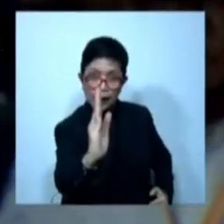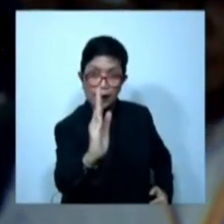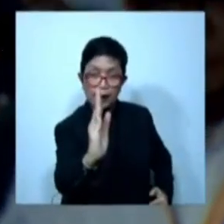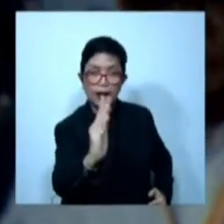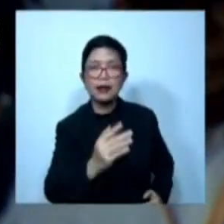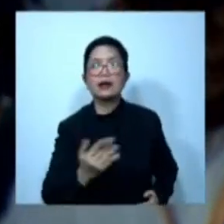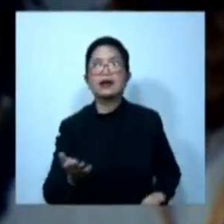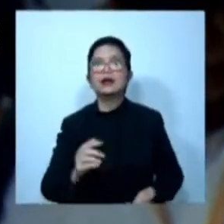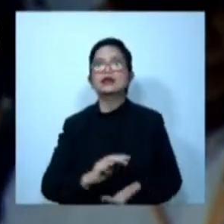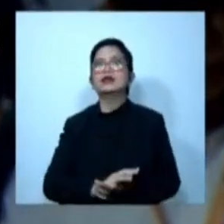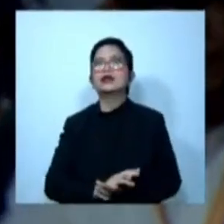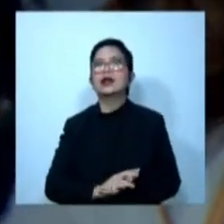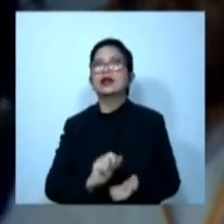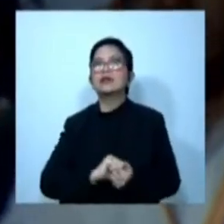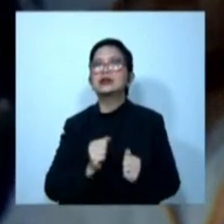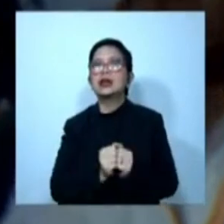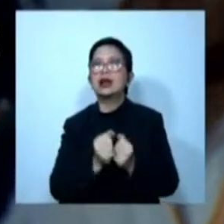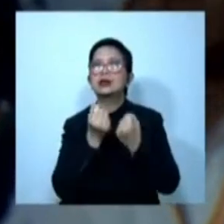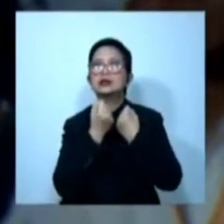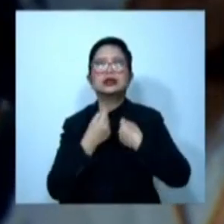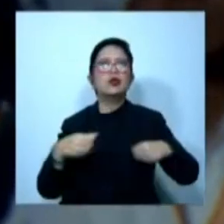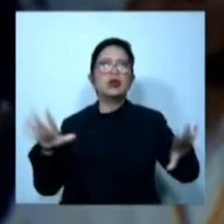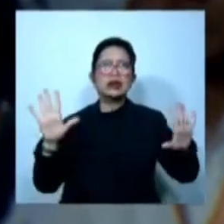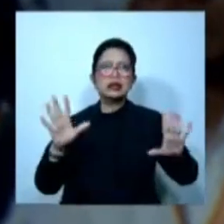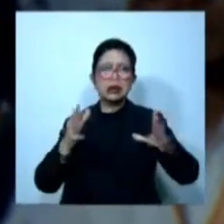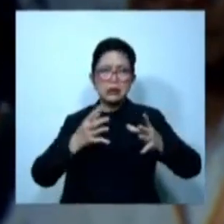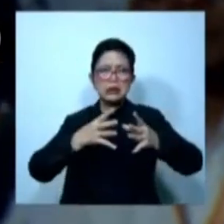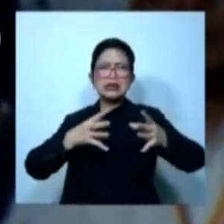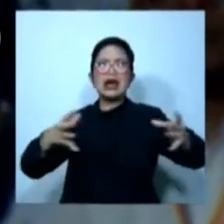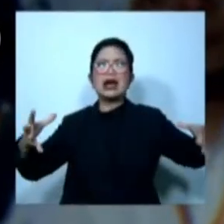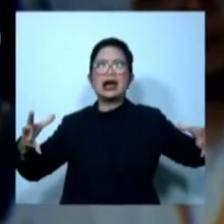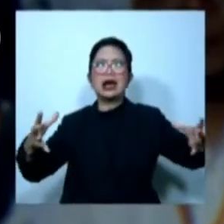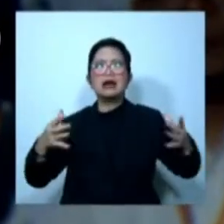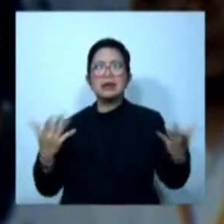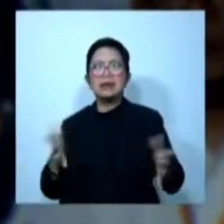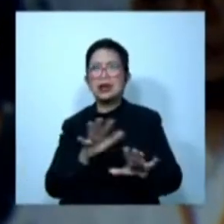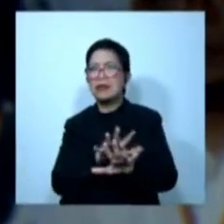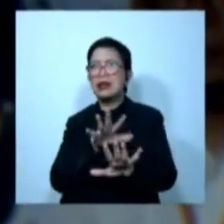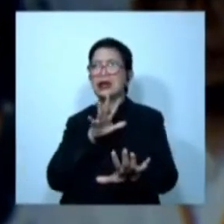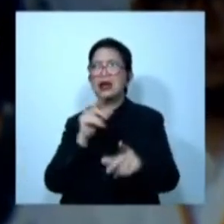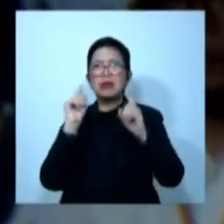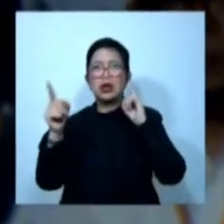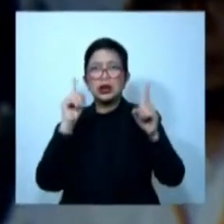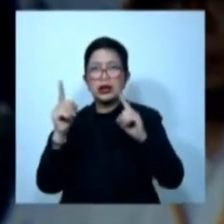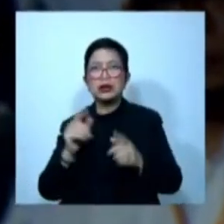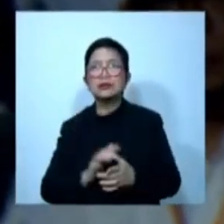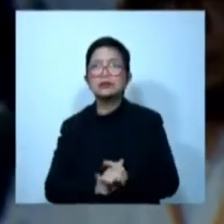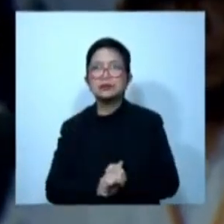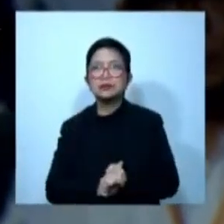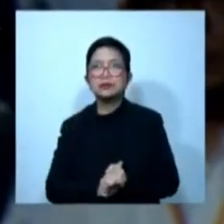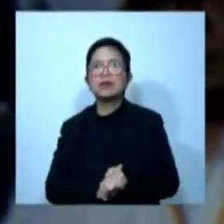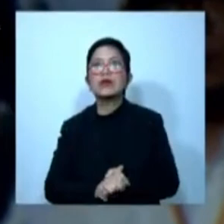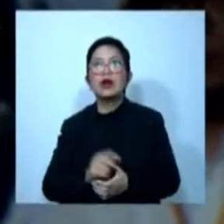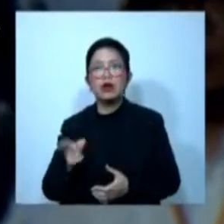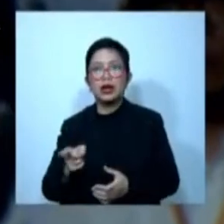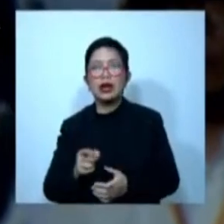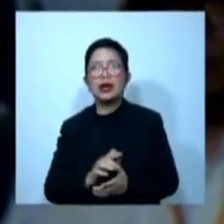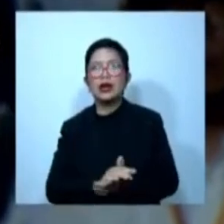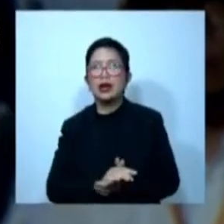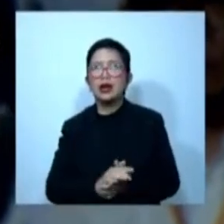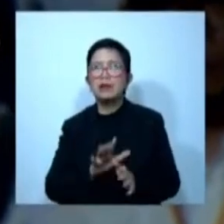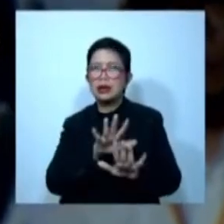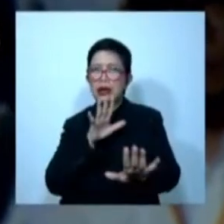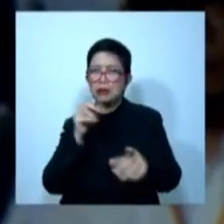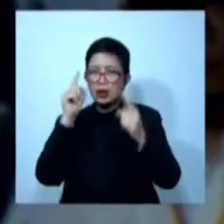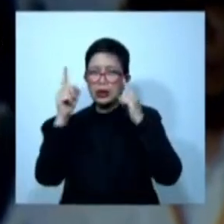persoalan demokrasi kita lebih luas dari segala persoalan kepada partai politik. Nah, bagaimana untuk partai politik sendiri? Partai politik perlu mengembalikan